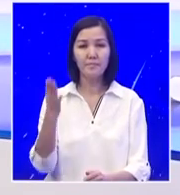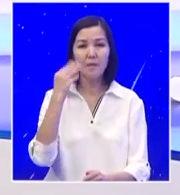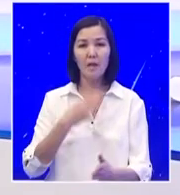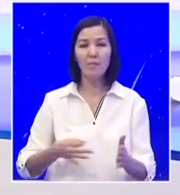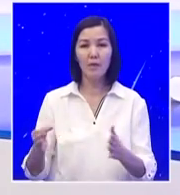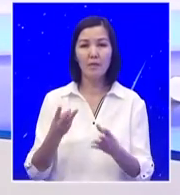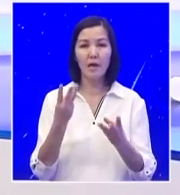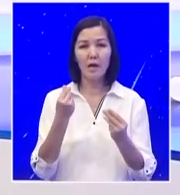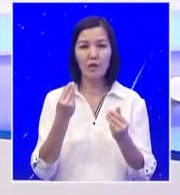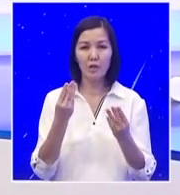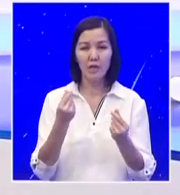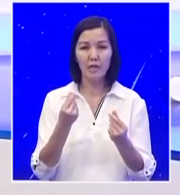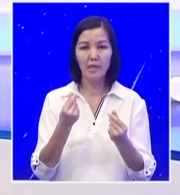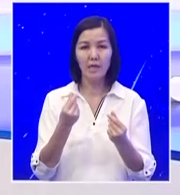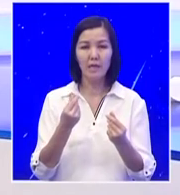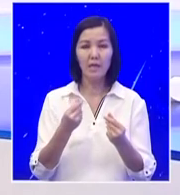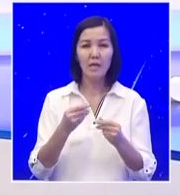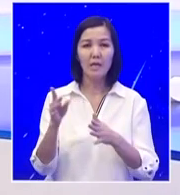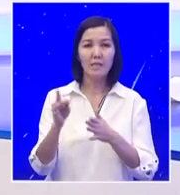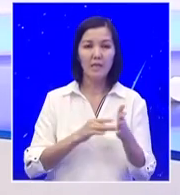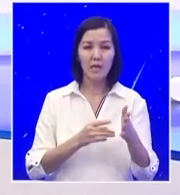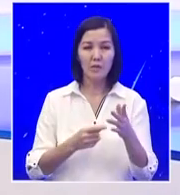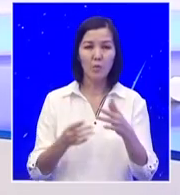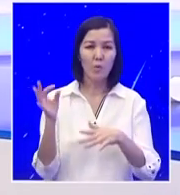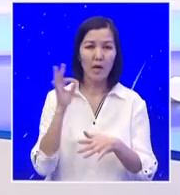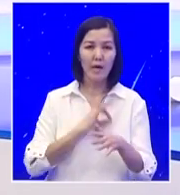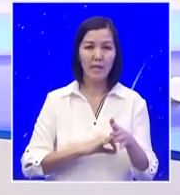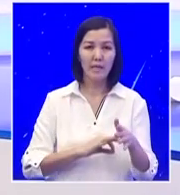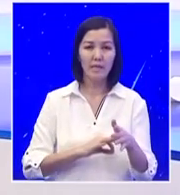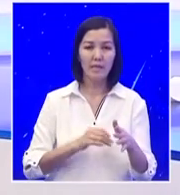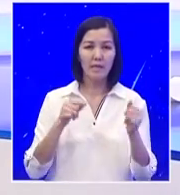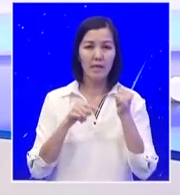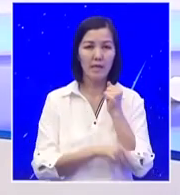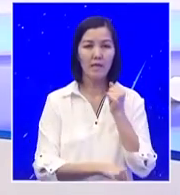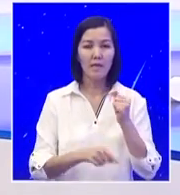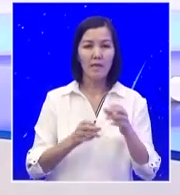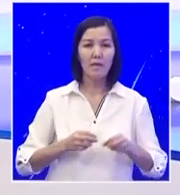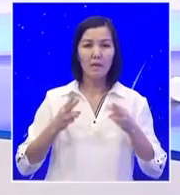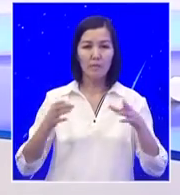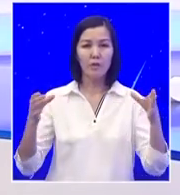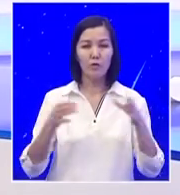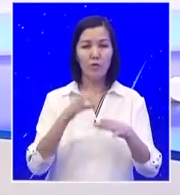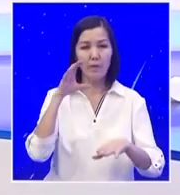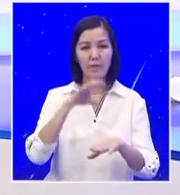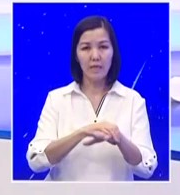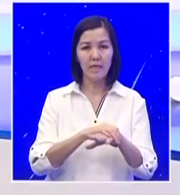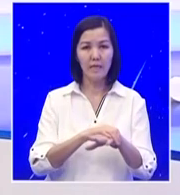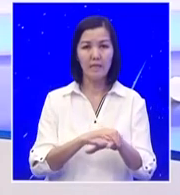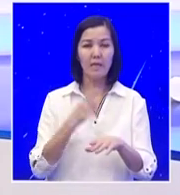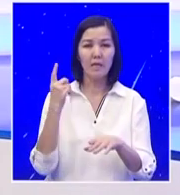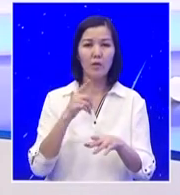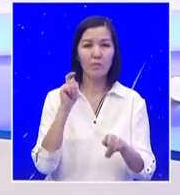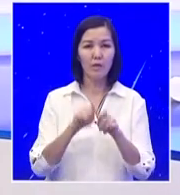Облыста ақшаны заңсыз қолма-қол айналдырумен айналысқан қылмыстық топ әшкереленді. Бұл туралы өңірлік экономикалық тергеу